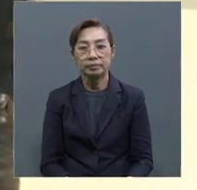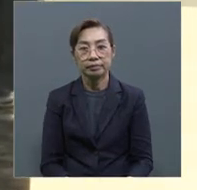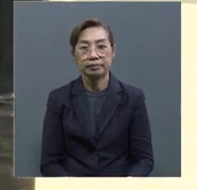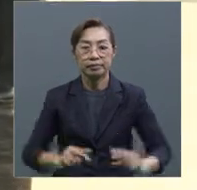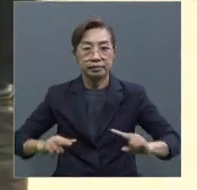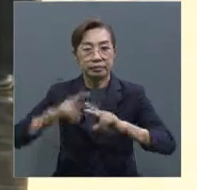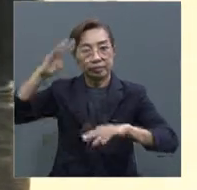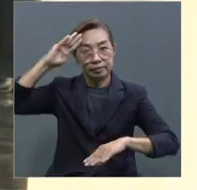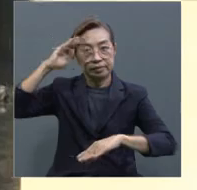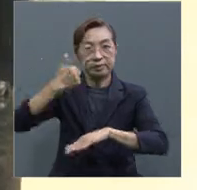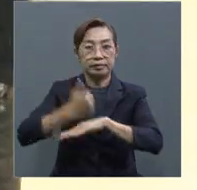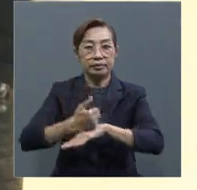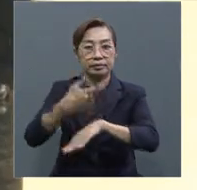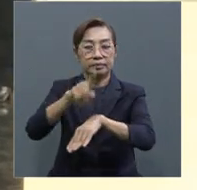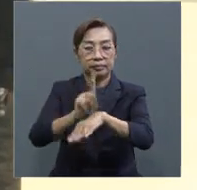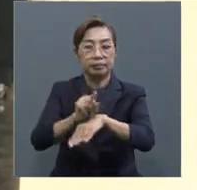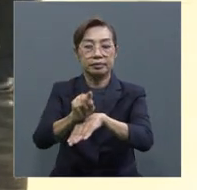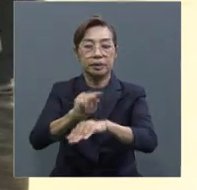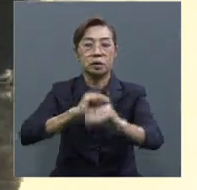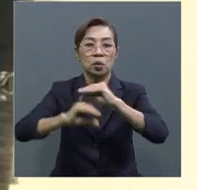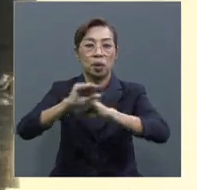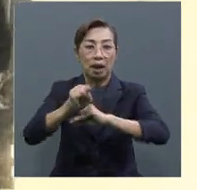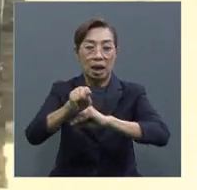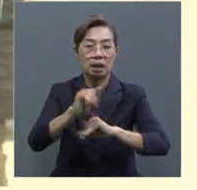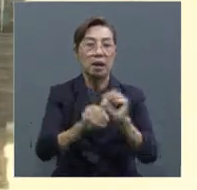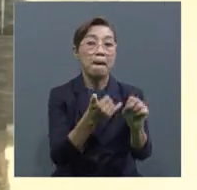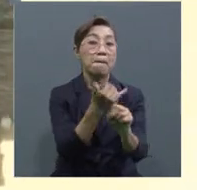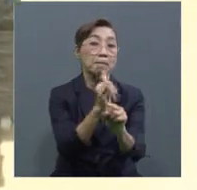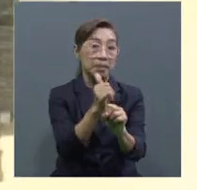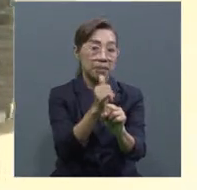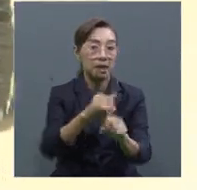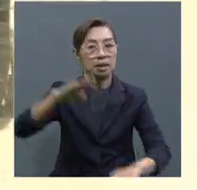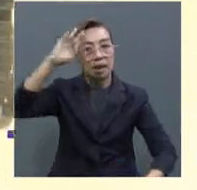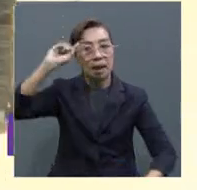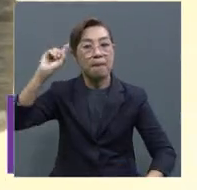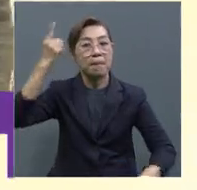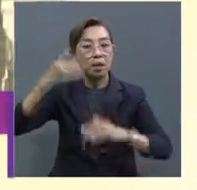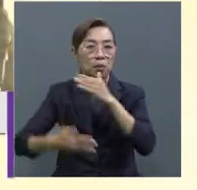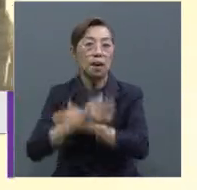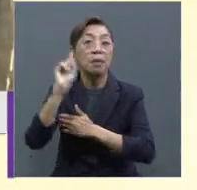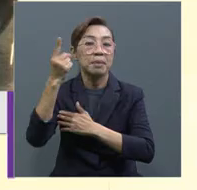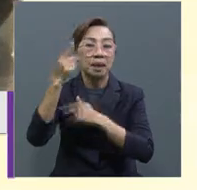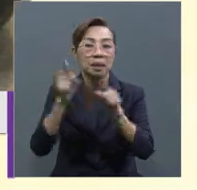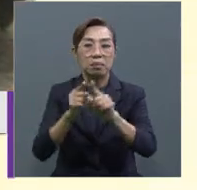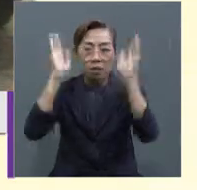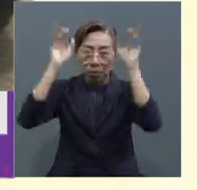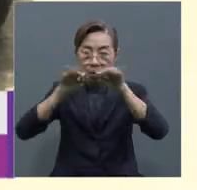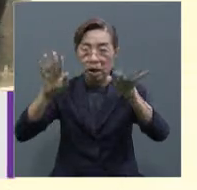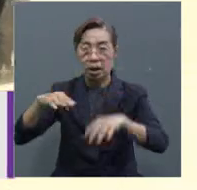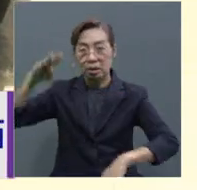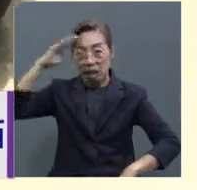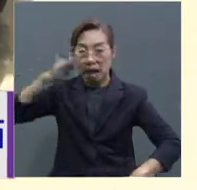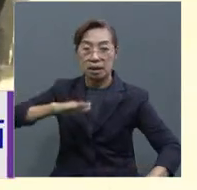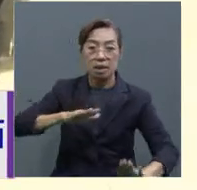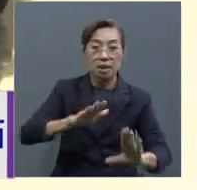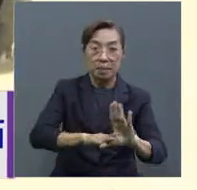รัฐมนตรีว่าการกระทรวงกลาโหมเป็นประธานเปิดโครงการปีใหม่ทหารใหม่โอกาสใหม่นะคะเพื่อรับสมัครทหารกองเกินเข้ารับราชการ